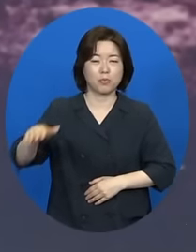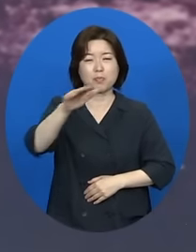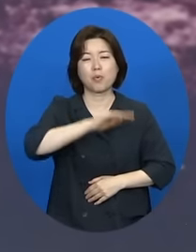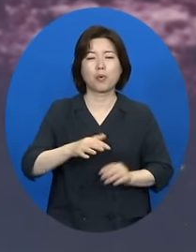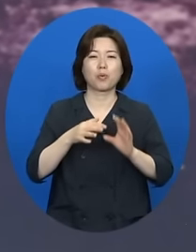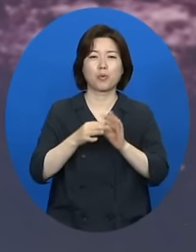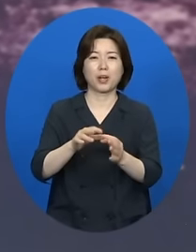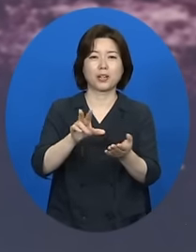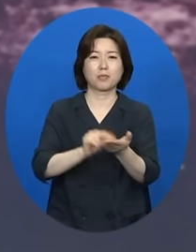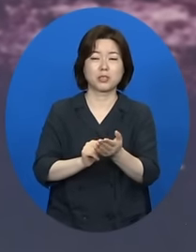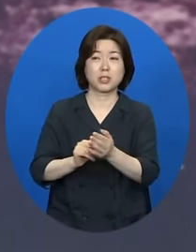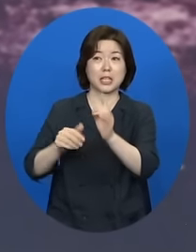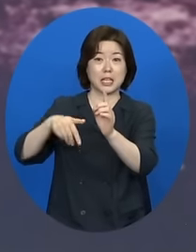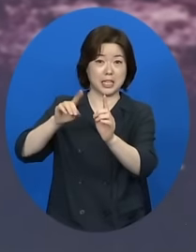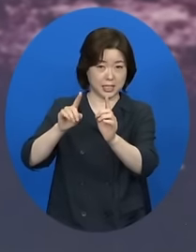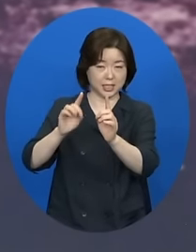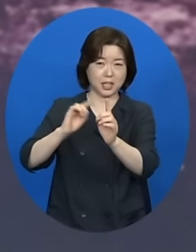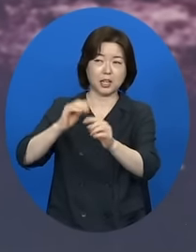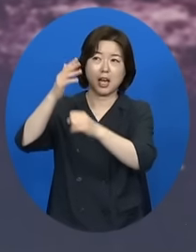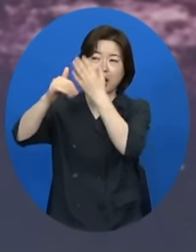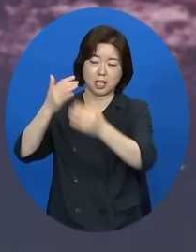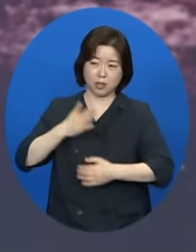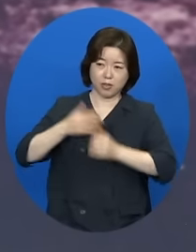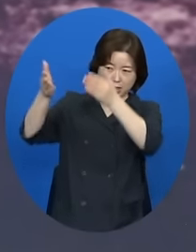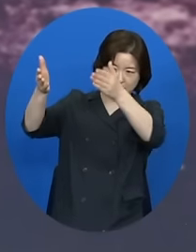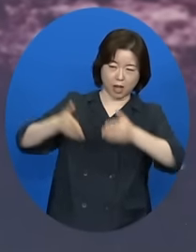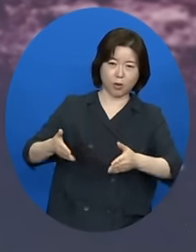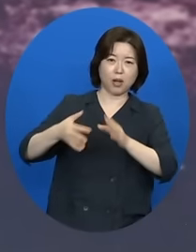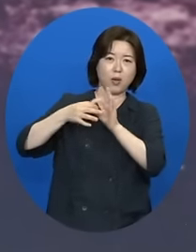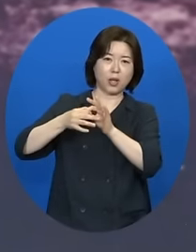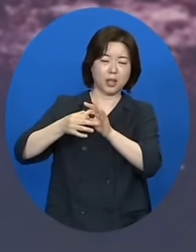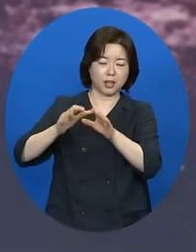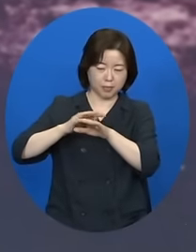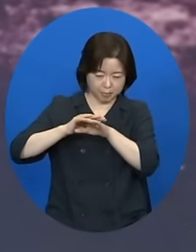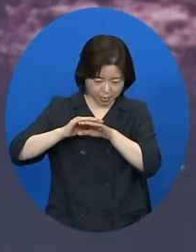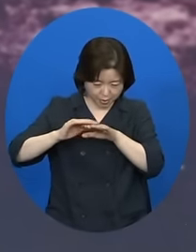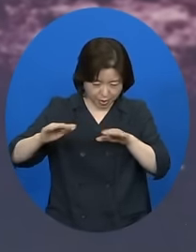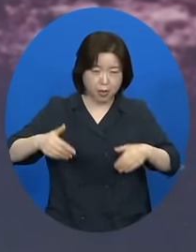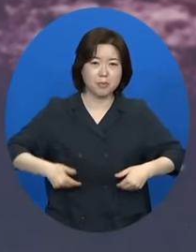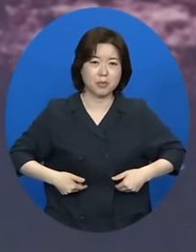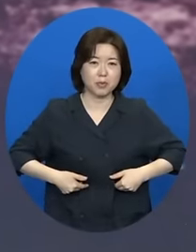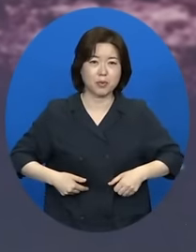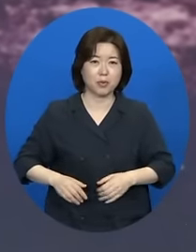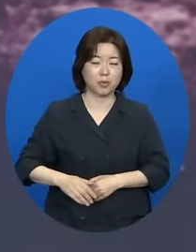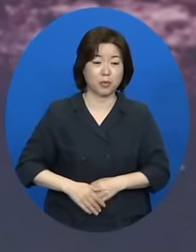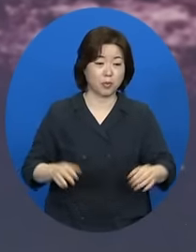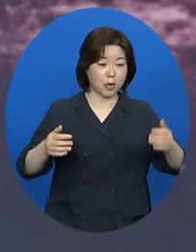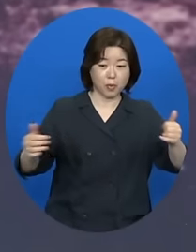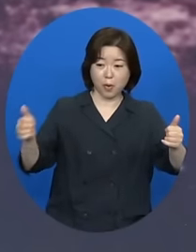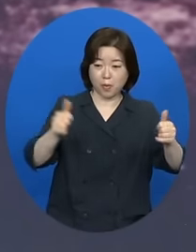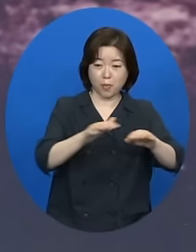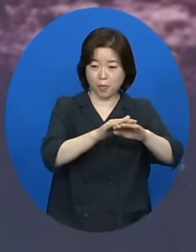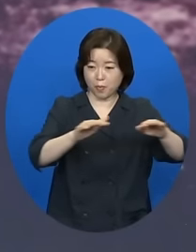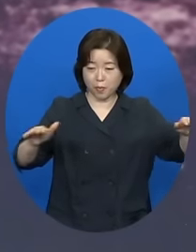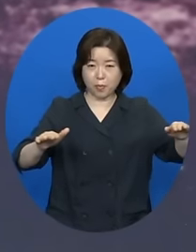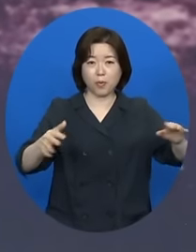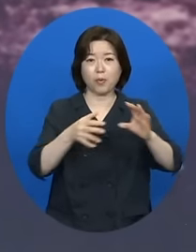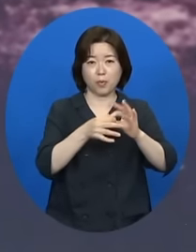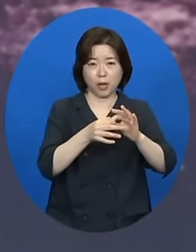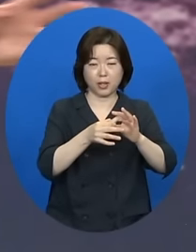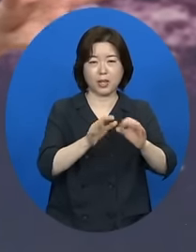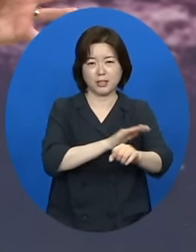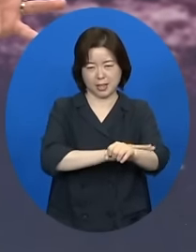문제든 1차적으로는 하나님과 우리의 관계, 그게 먼저 풀어져야 돼요. 그리고 우리 수평적인 관계가 풀어지는 것입니다. 반대로